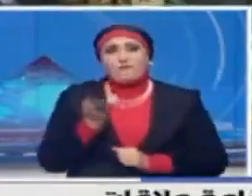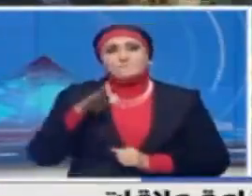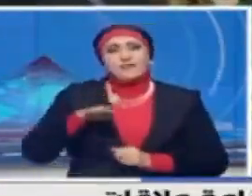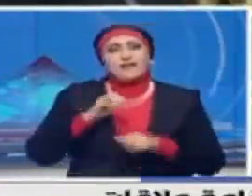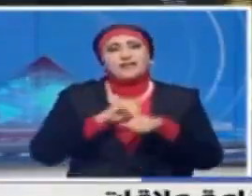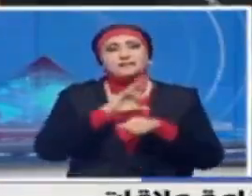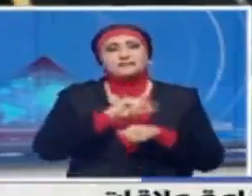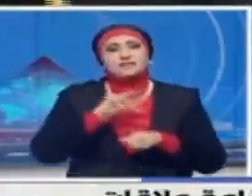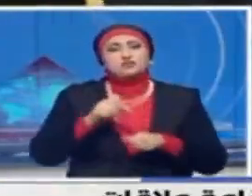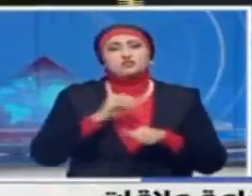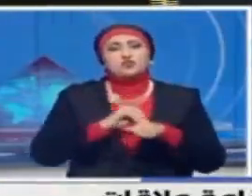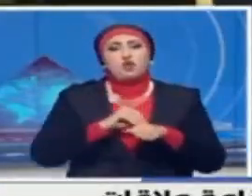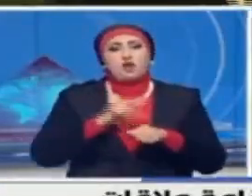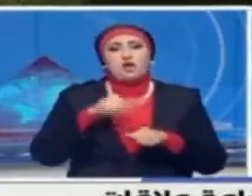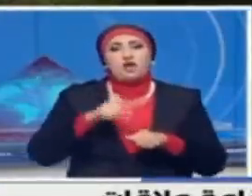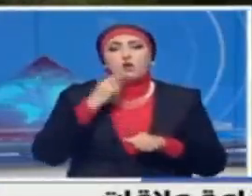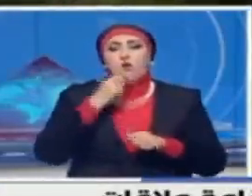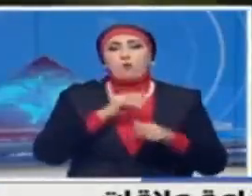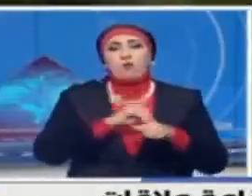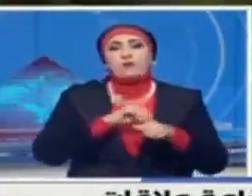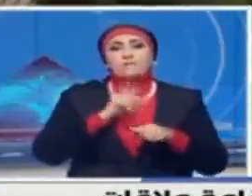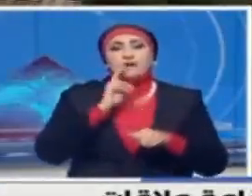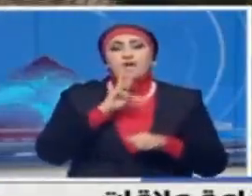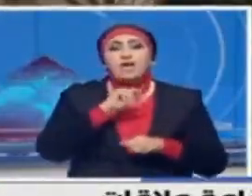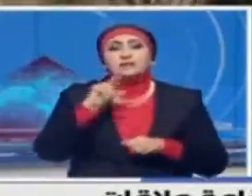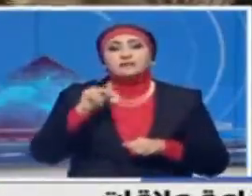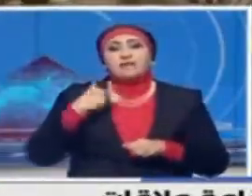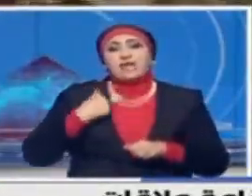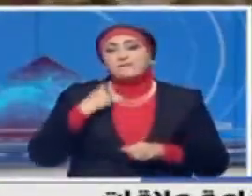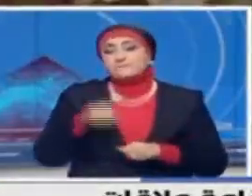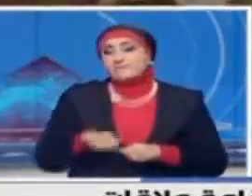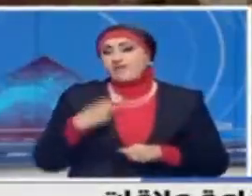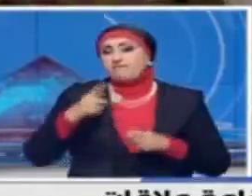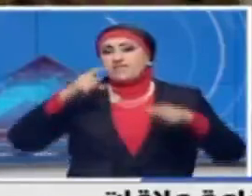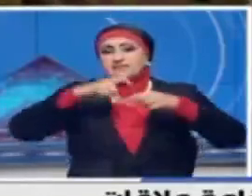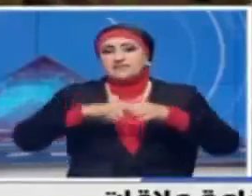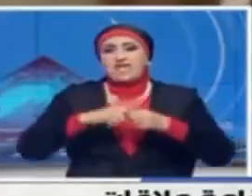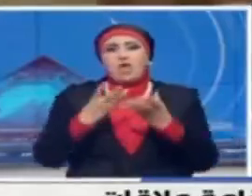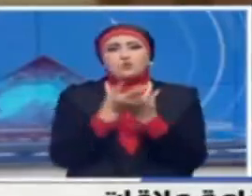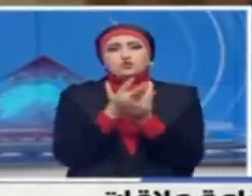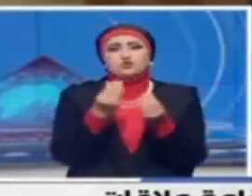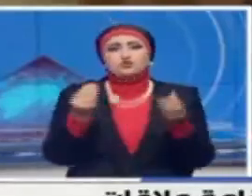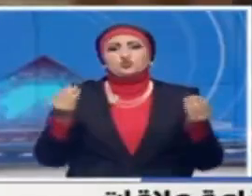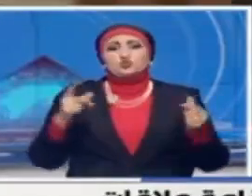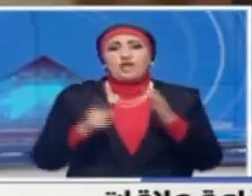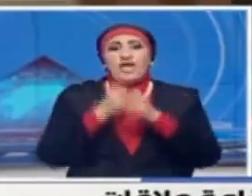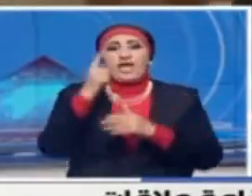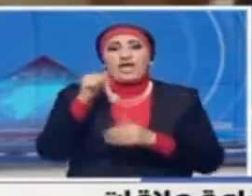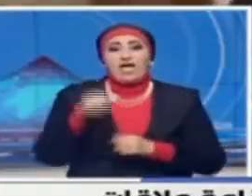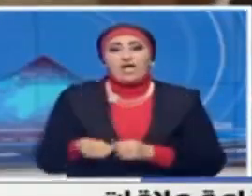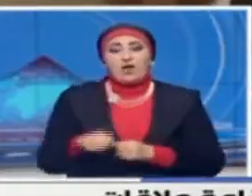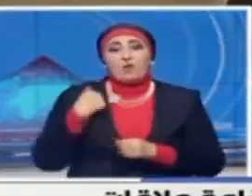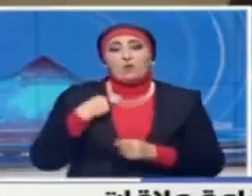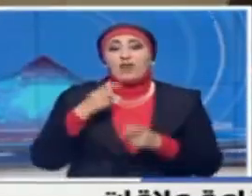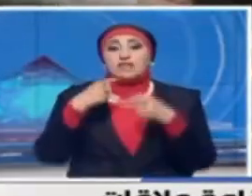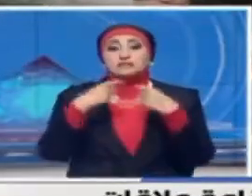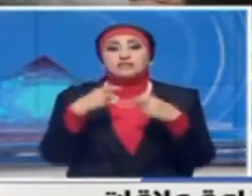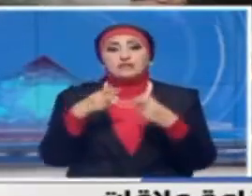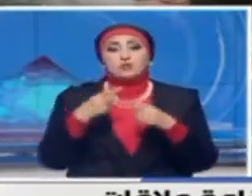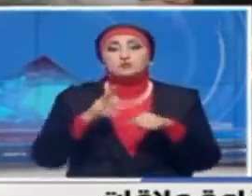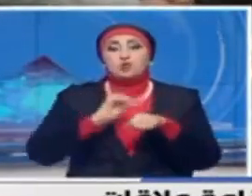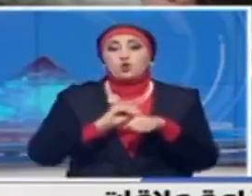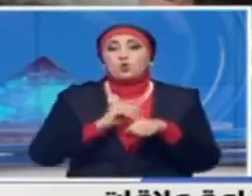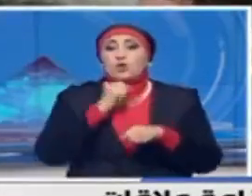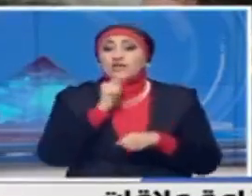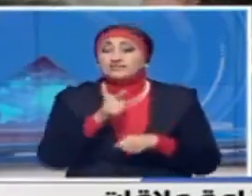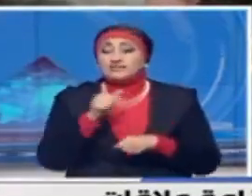عبر العقود الماضية فتحت آفاقا واسعة للتعاون في مجالات عدة، أبرزها المجالات التكنولوجية وبخاصة